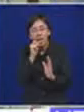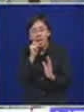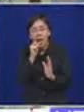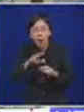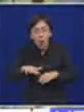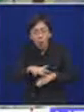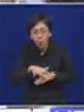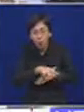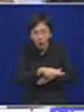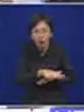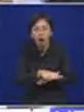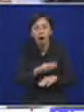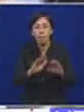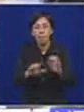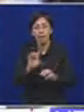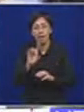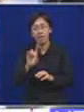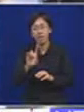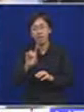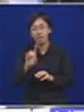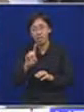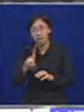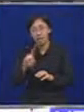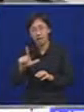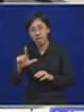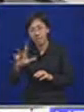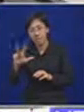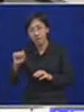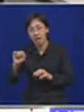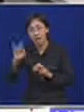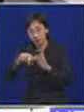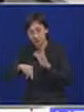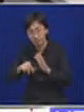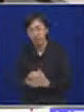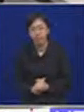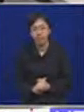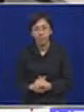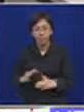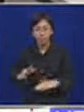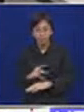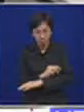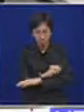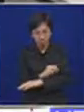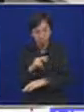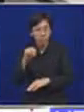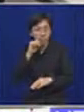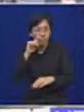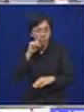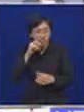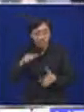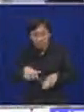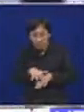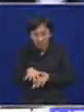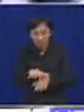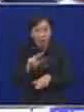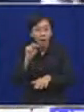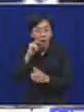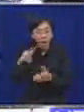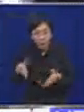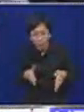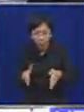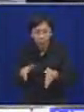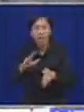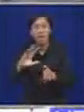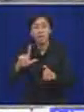ทางการเกษตรจำนวนกว่า1ล้าน3แสนไร่ส่วนที่จังหวัดมหาสารคามปริมาณน้ำในแม่น้ำชีลดน้อยล